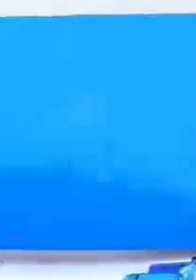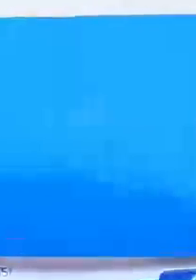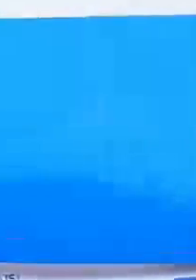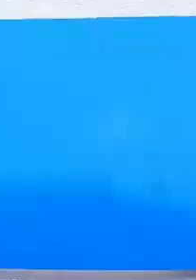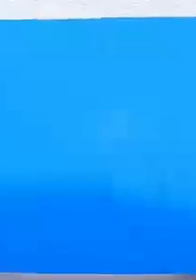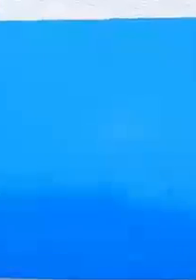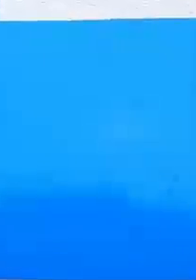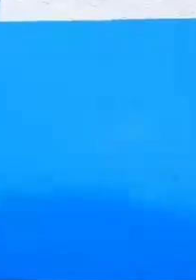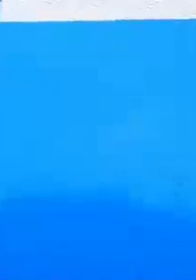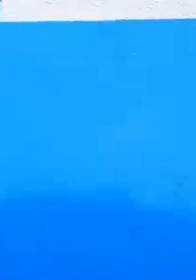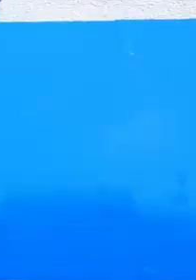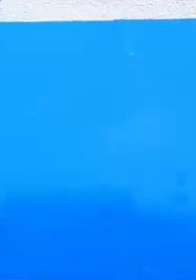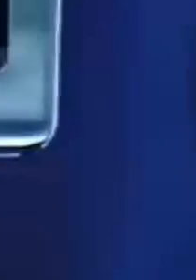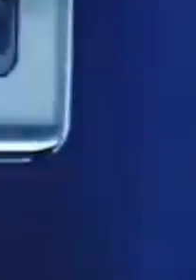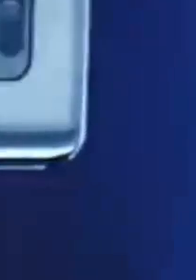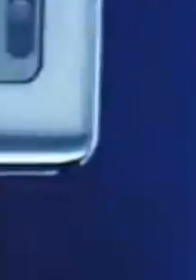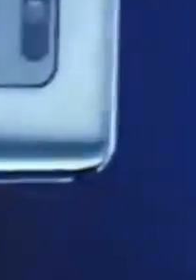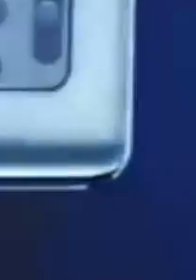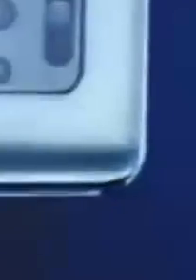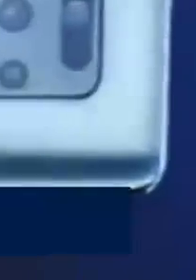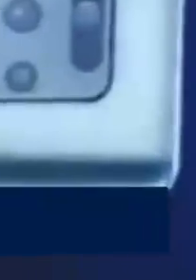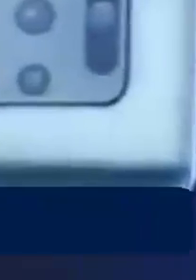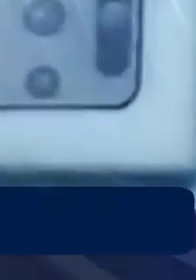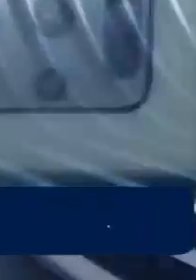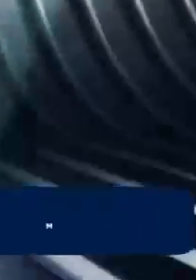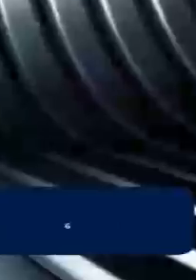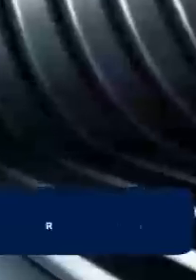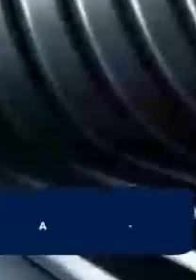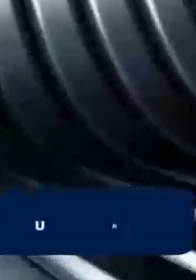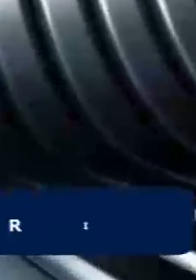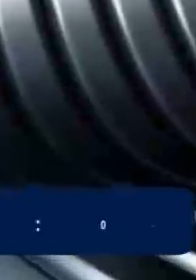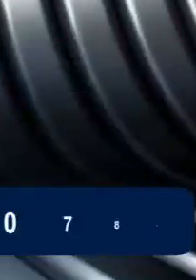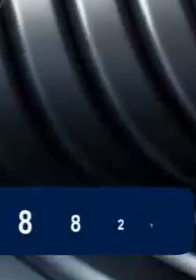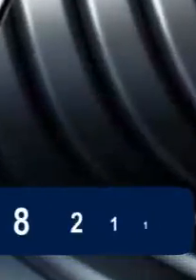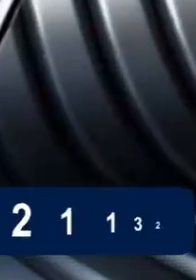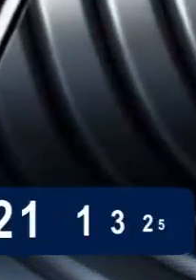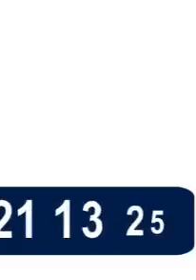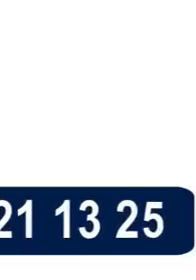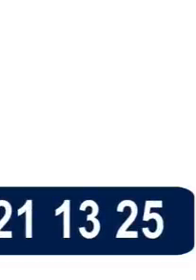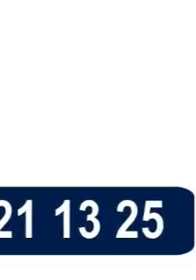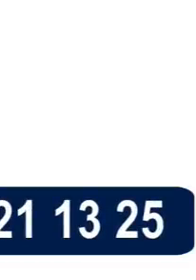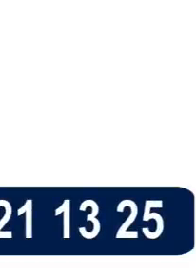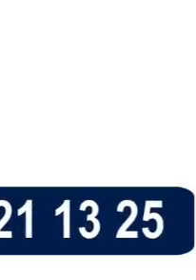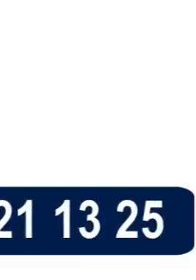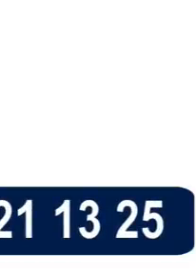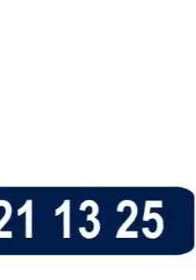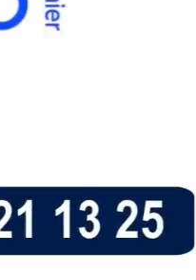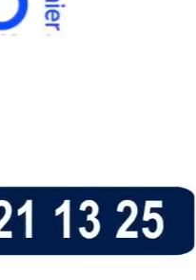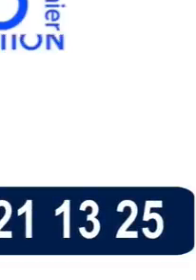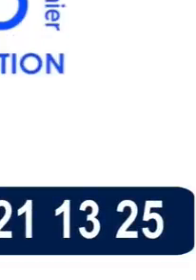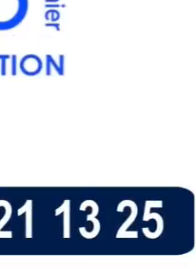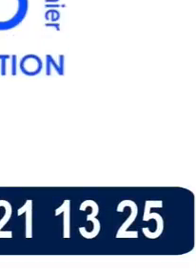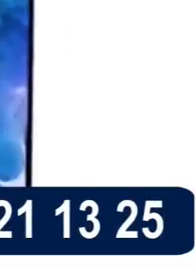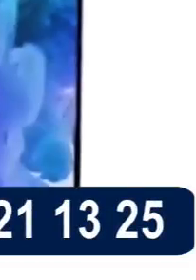Nubunane Tecno Yes Phone tubafite igizagahebuzo. ndavuga